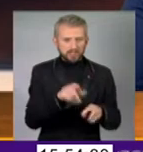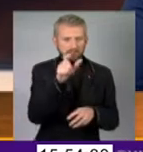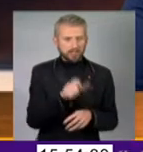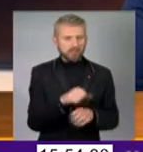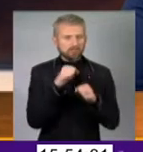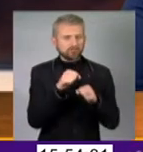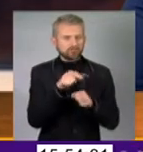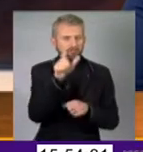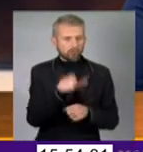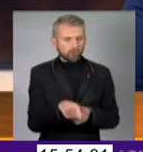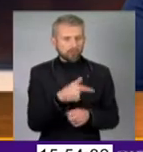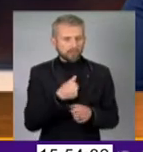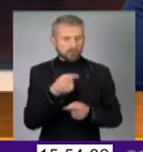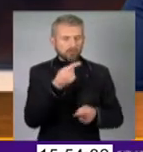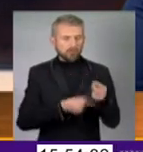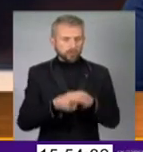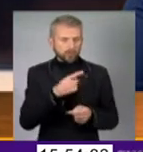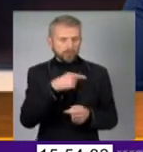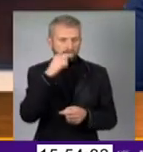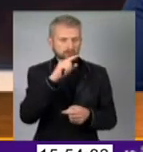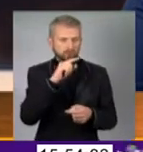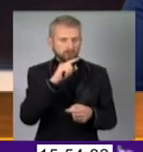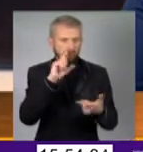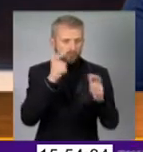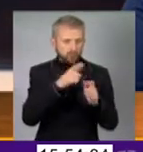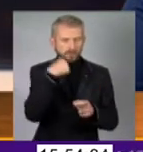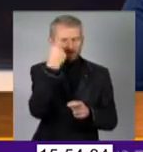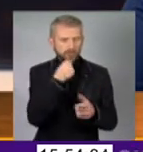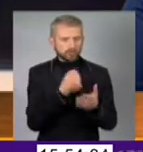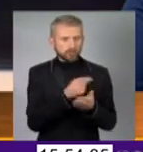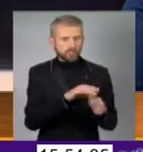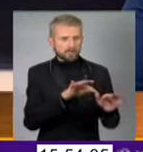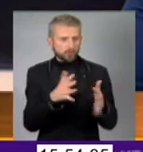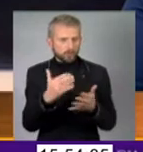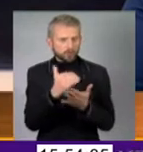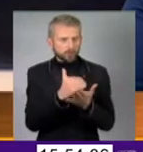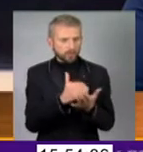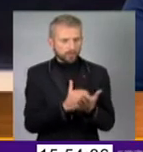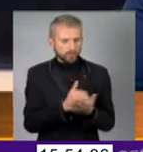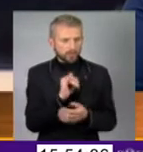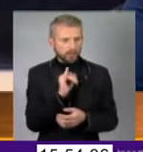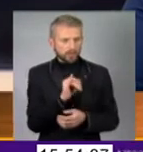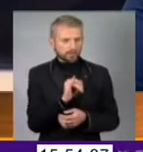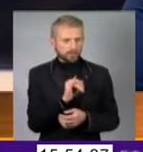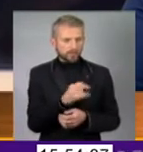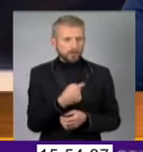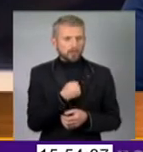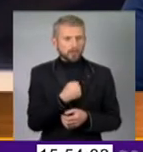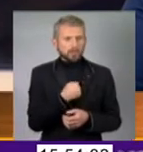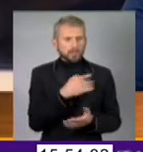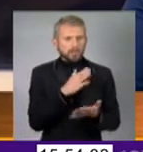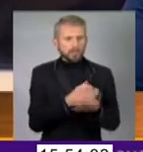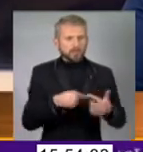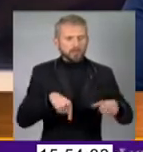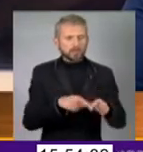Кличкові, ми повернулися лицем до цієї історії з програмою. Mm-hmm. І от в мене, зокрема, є на